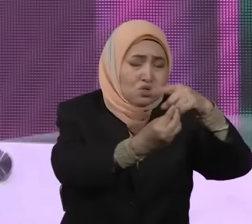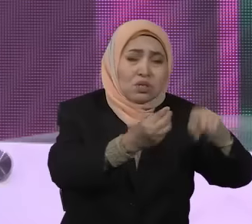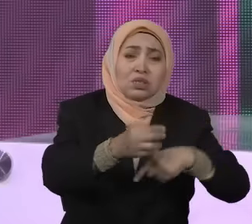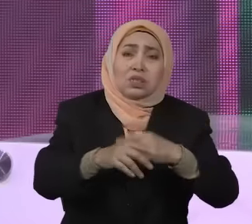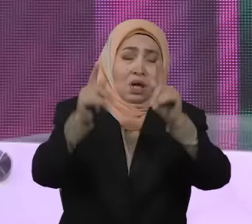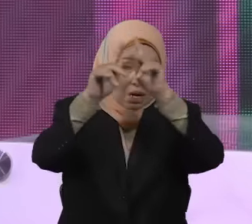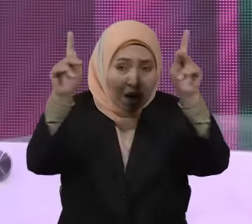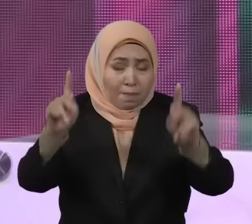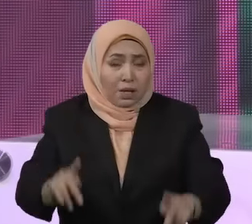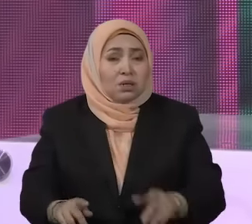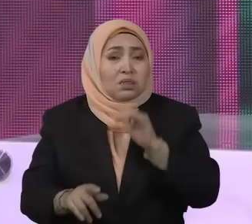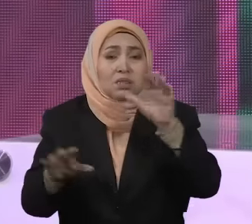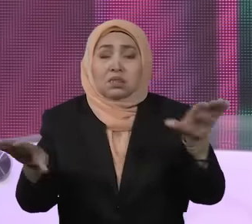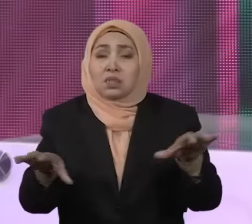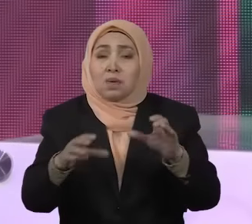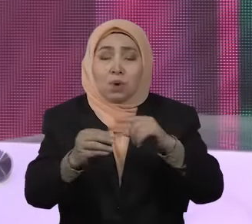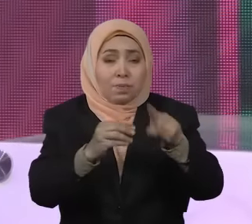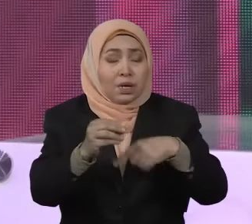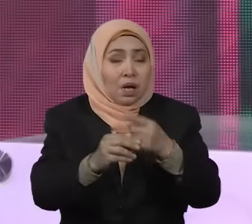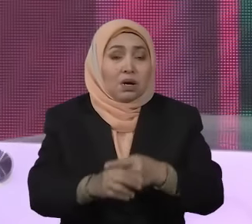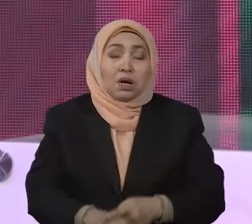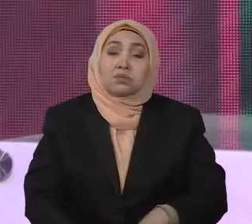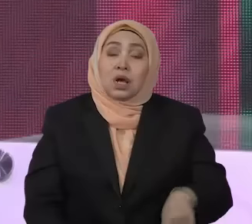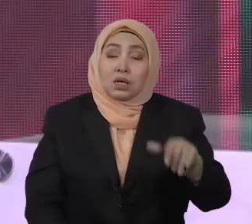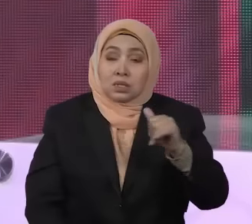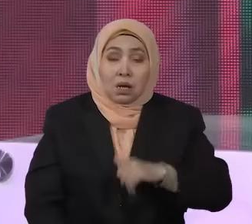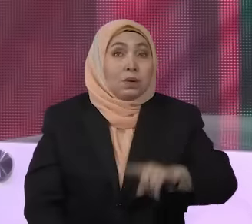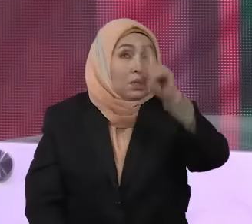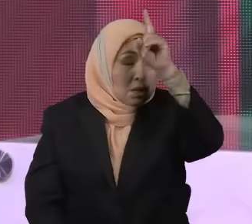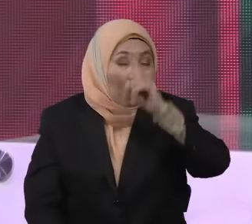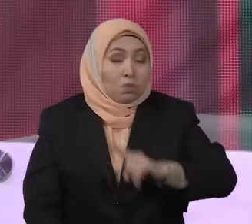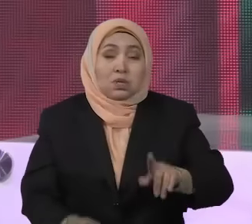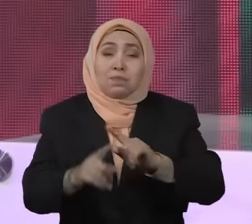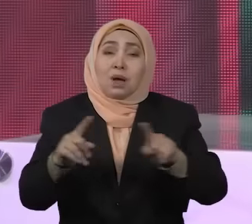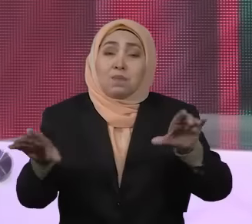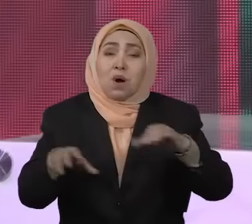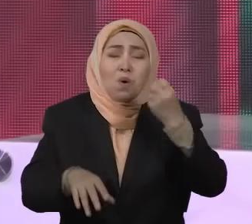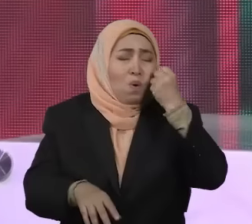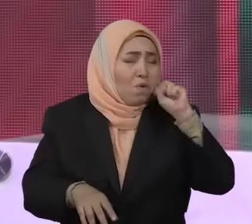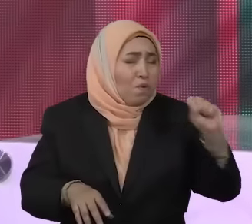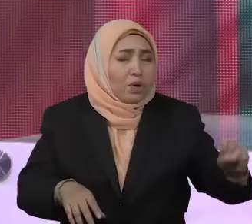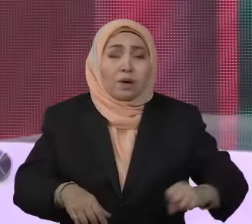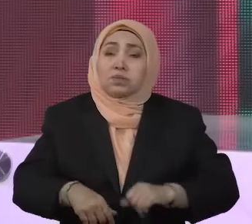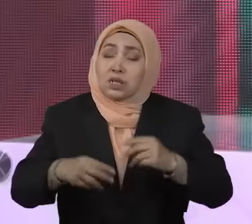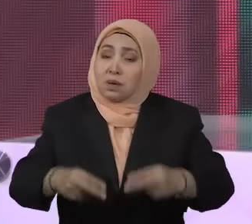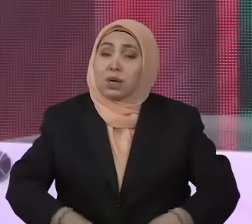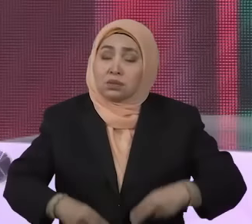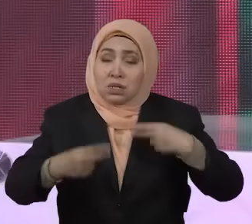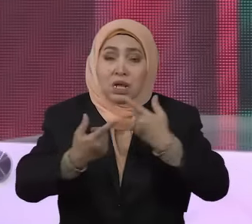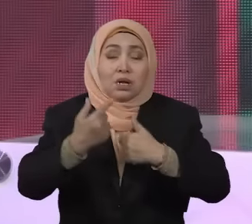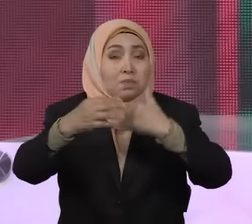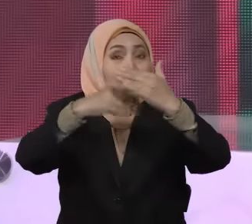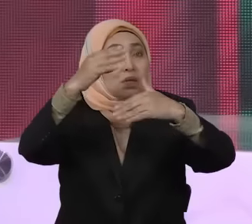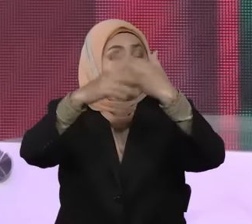mereka ini tidak melakukan perkara tauhid. Mereka melakukan perkara kufur. Maka memakmurkan dari segi binaan